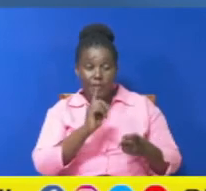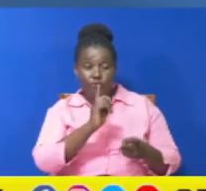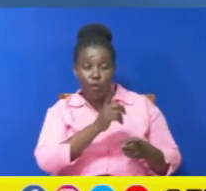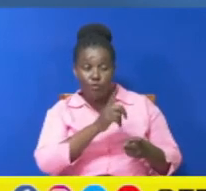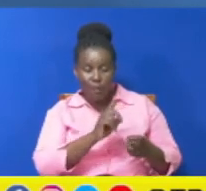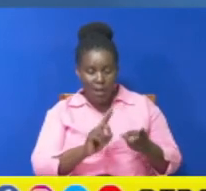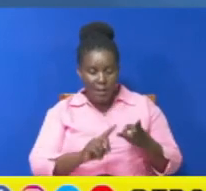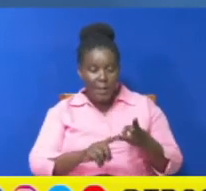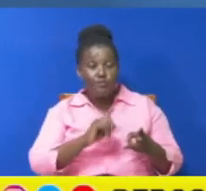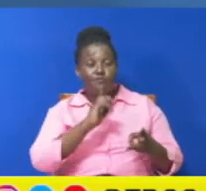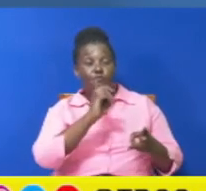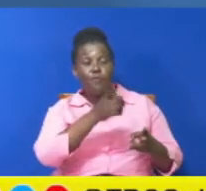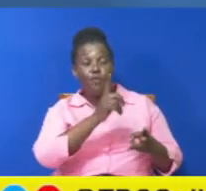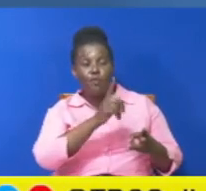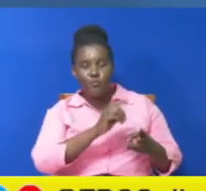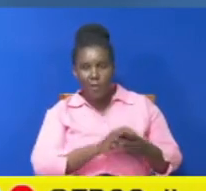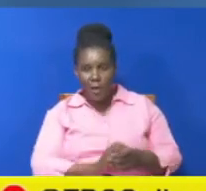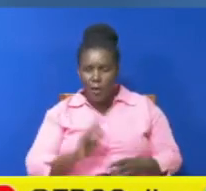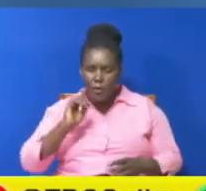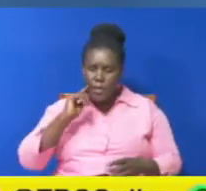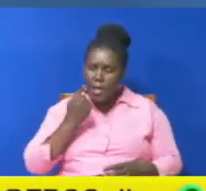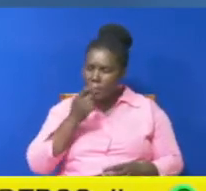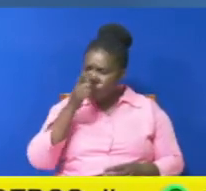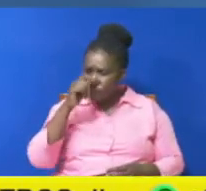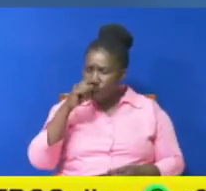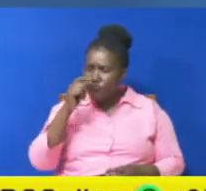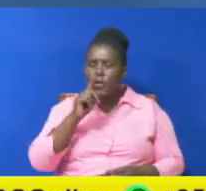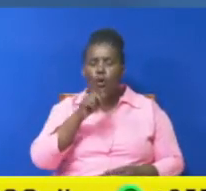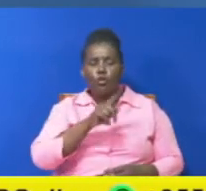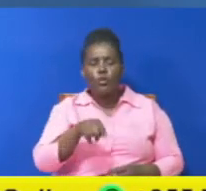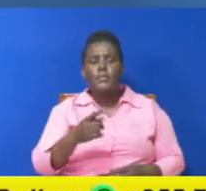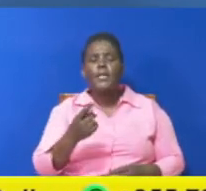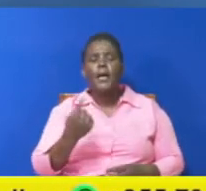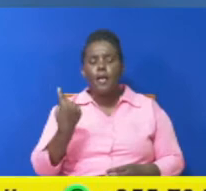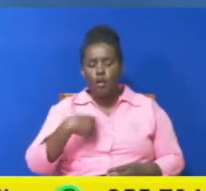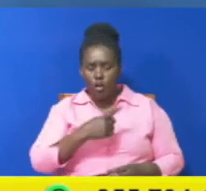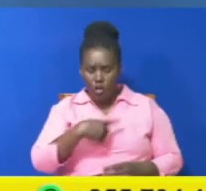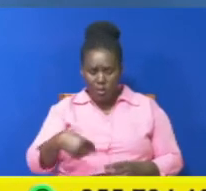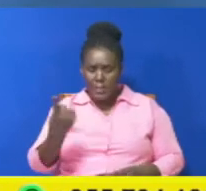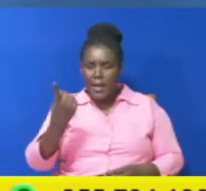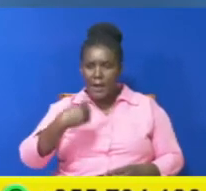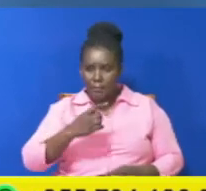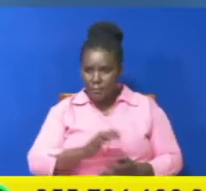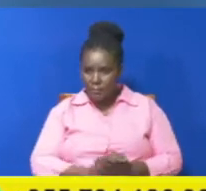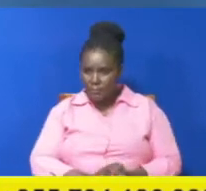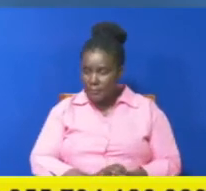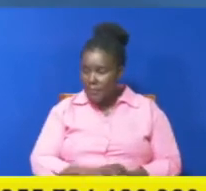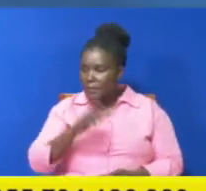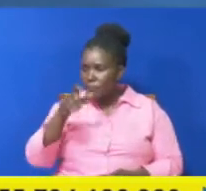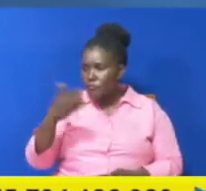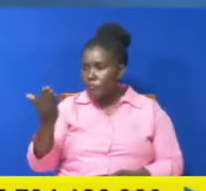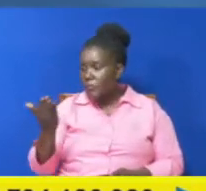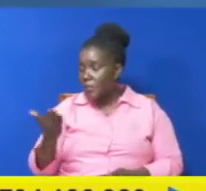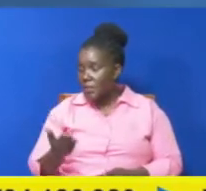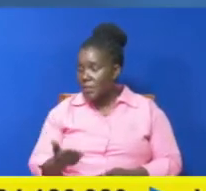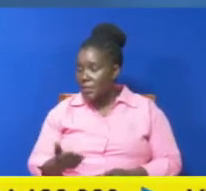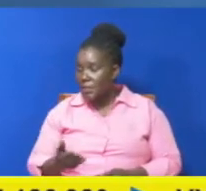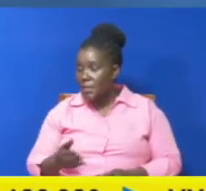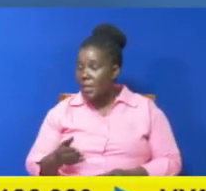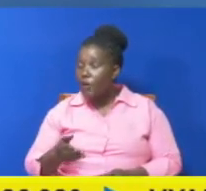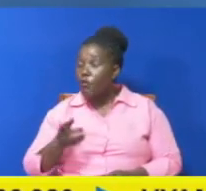Mara tatu ameshanionya. Ukiangalia kweli hili ni kosa. Lakini sasa kuna mwingine ukimuonya kwa mdomo anakuwa si